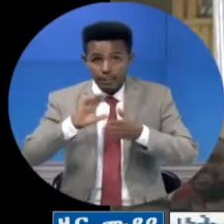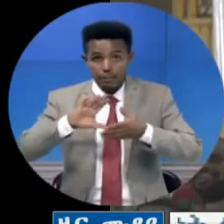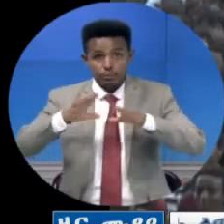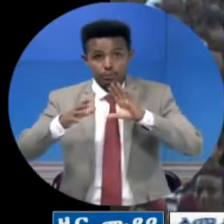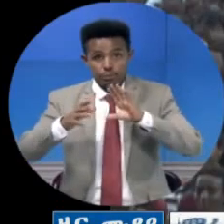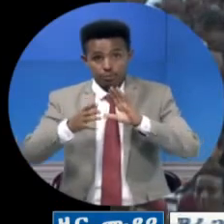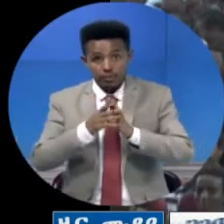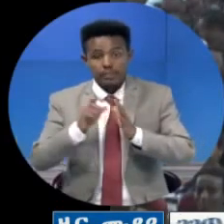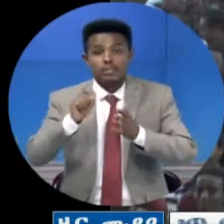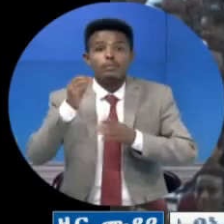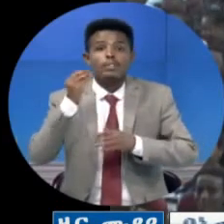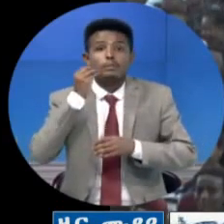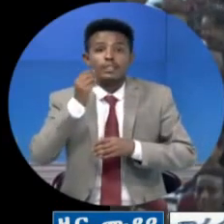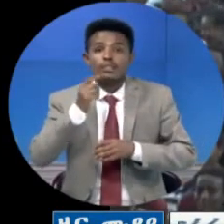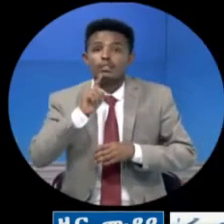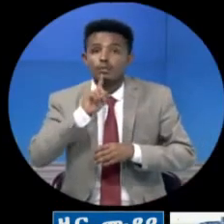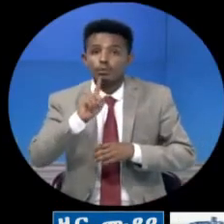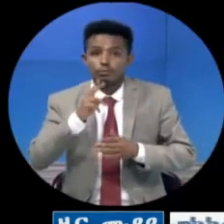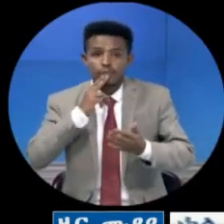ጽህፈት ቤት ነው።